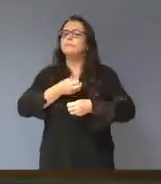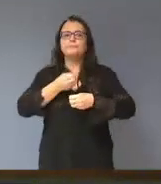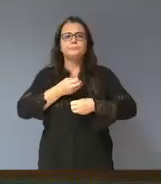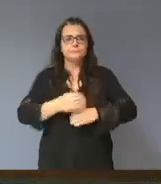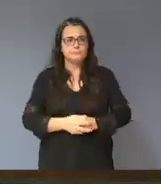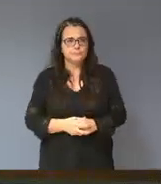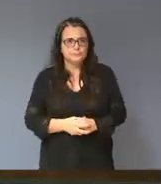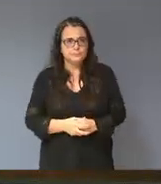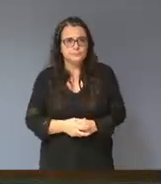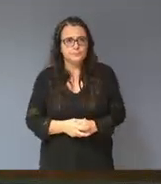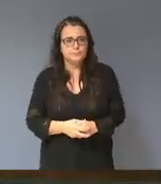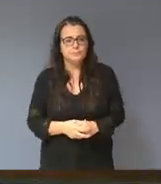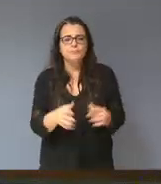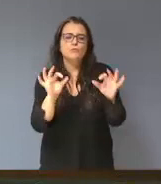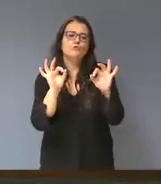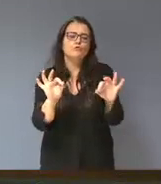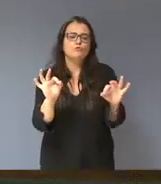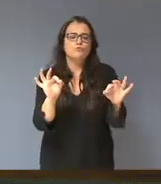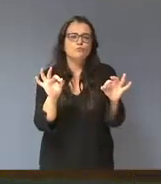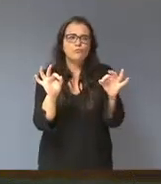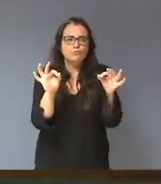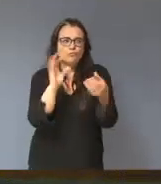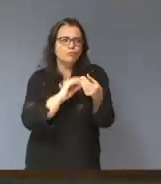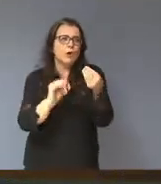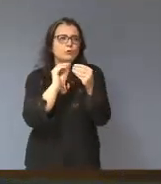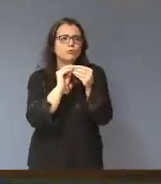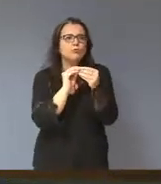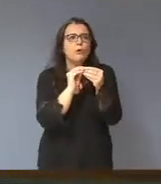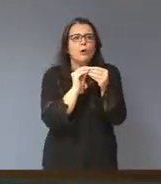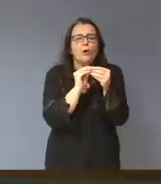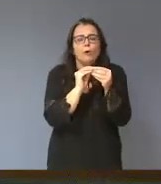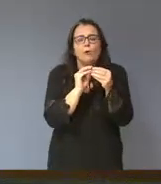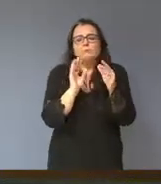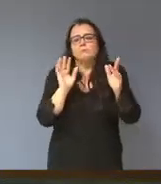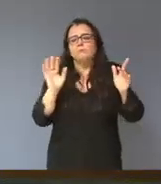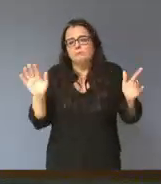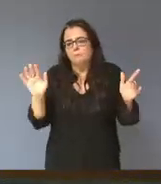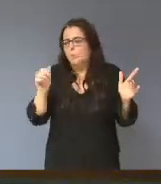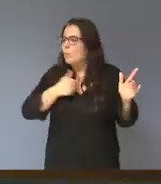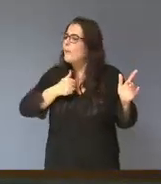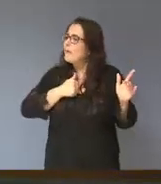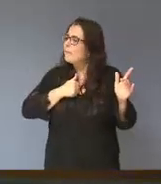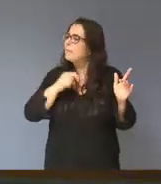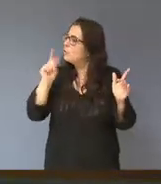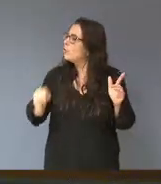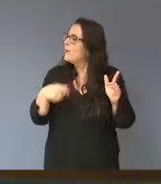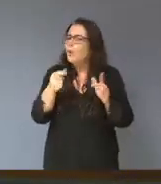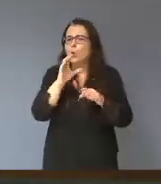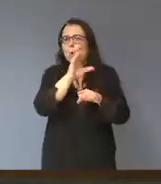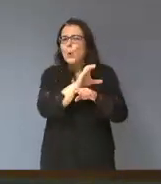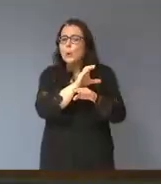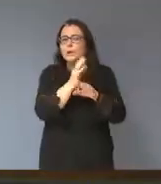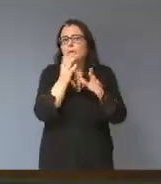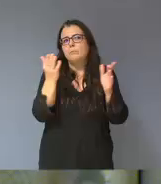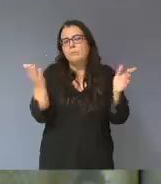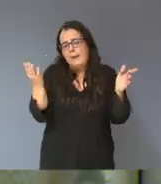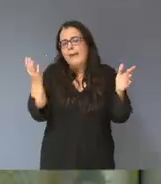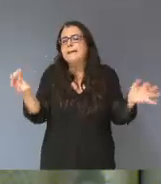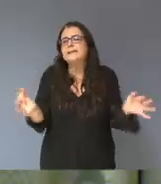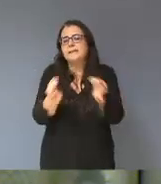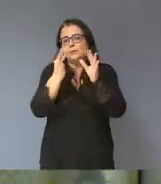Monsieur le maire, mes chers collègues, simplement pour dire que j'étais également contre cette mesure, mais là, moi, de façon